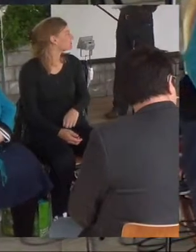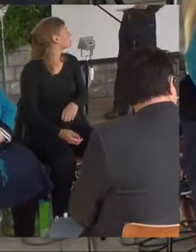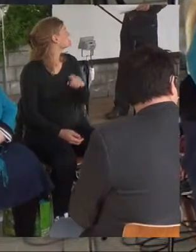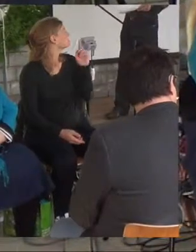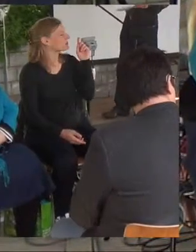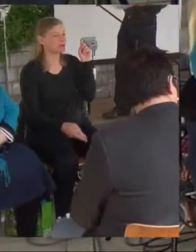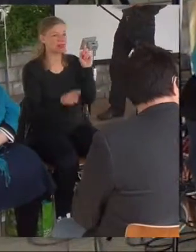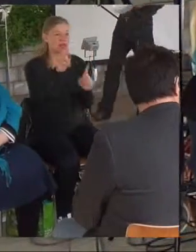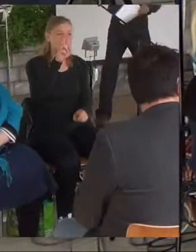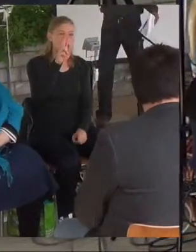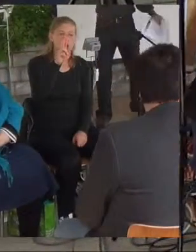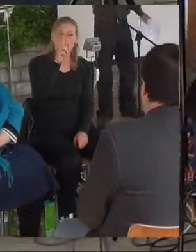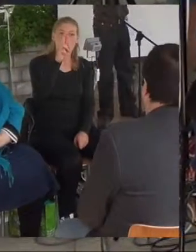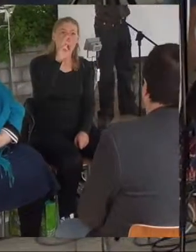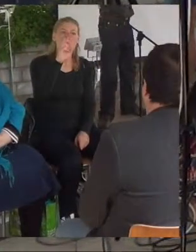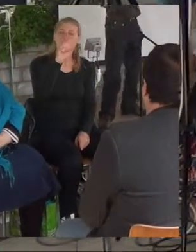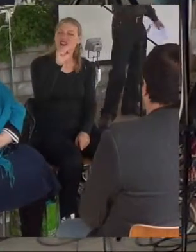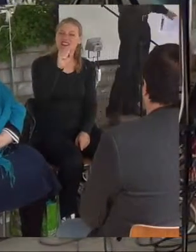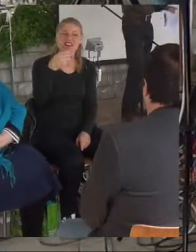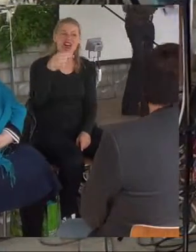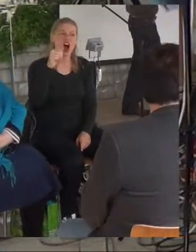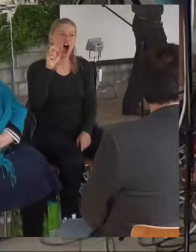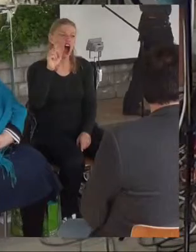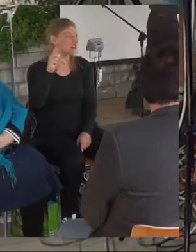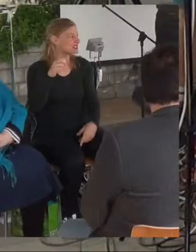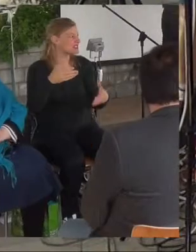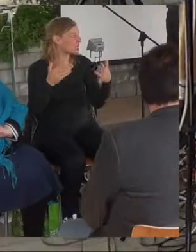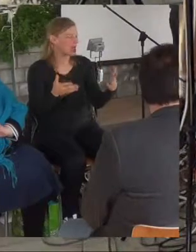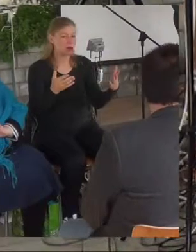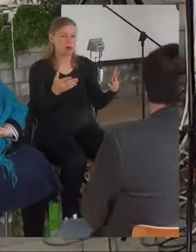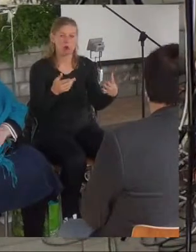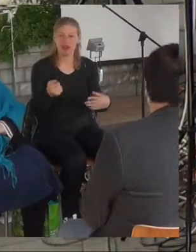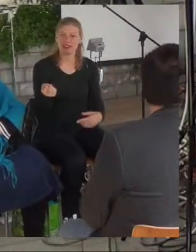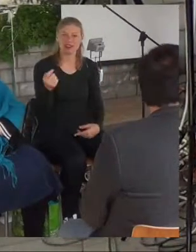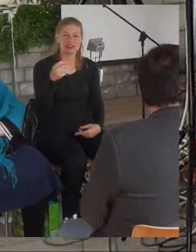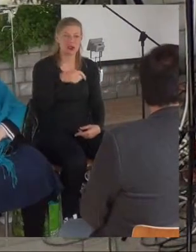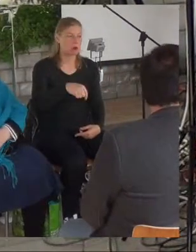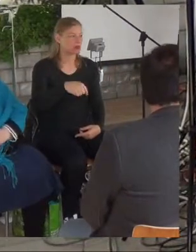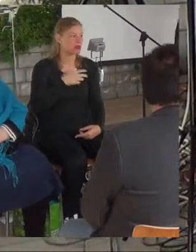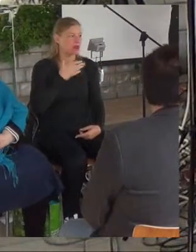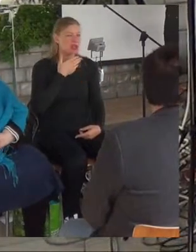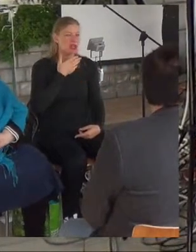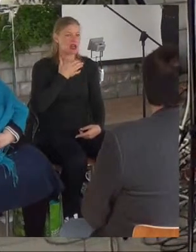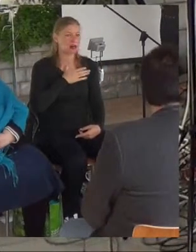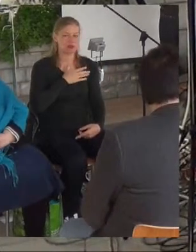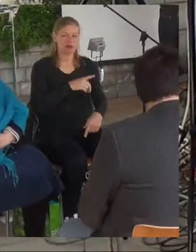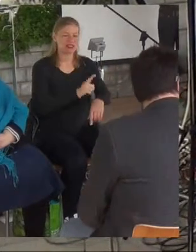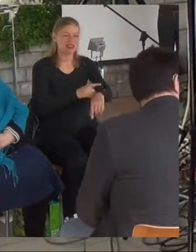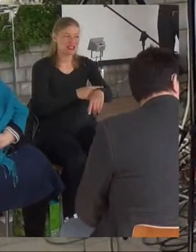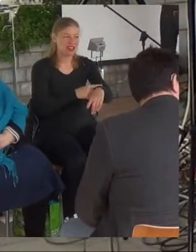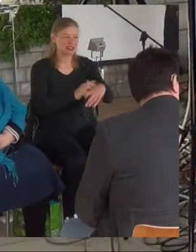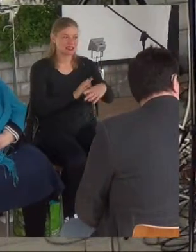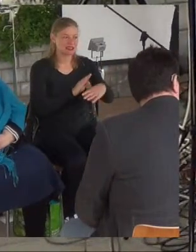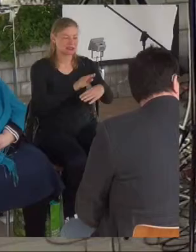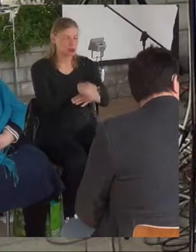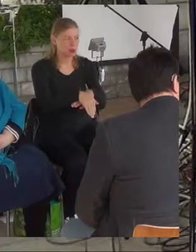Der Urs Hans ist unterwegs, der wird kommen. Ich probiere das Ganze ein bisschen spontan zu überbrücken und möchte